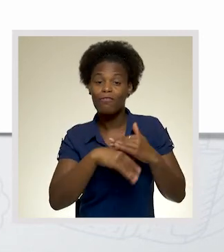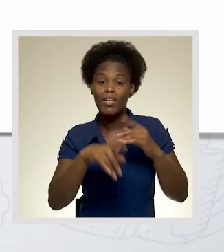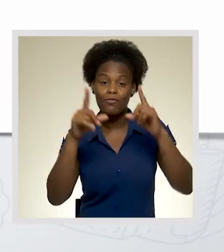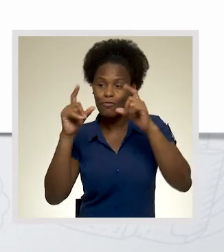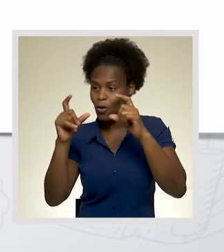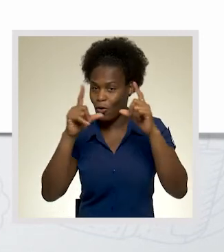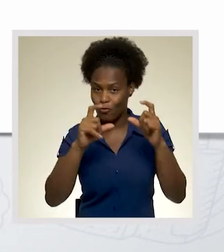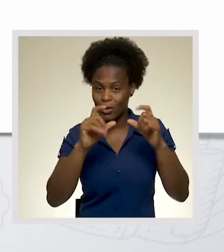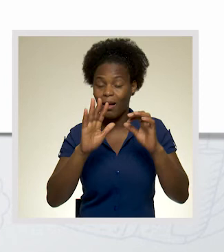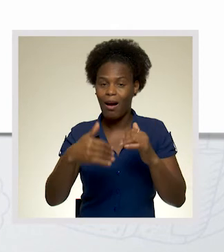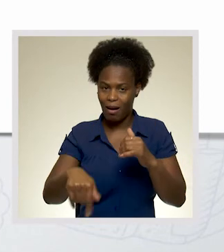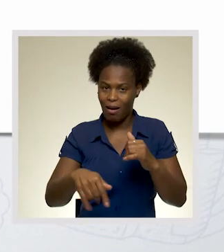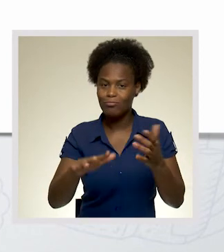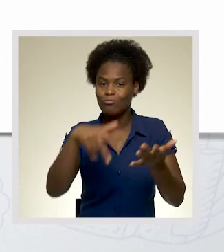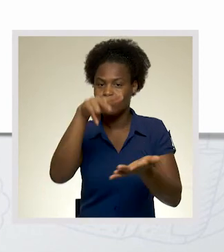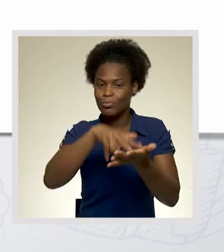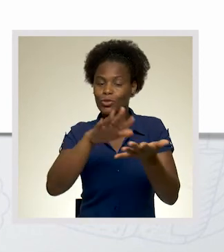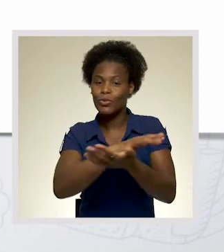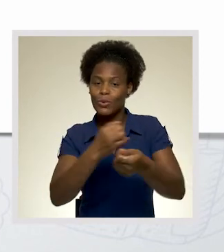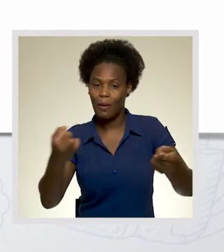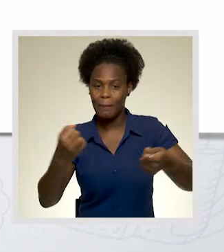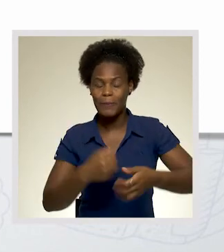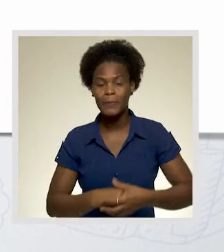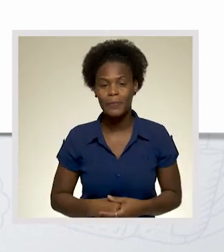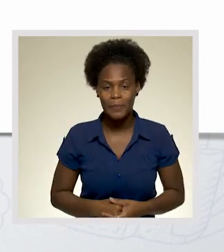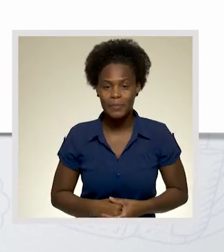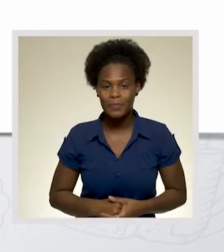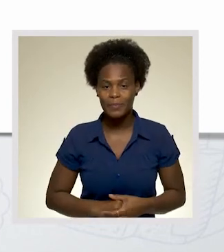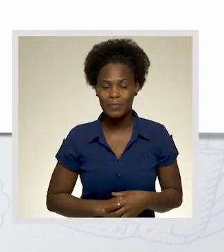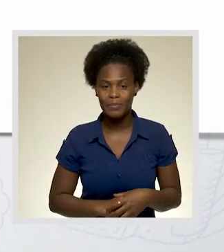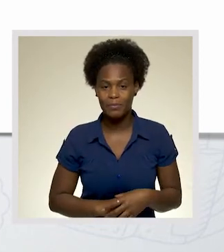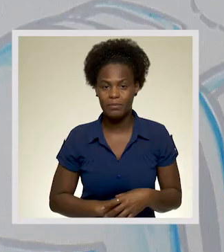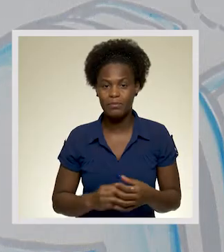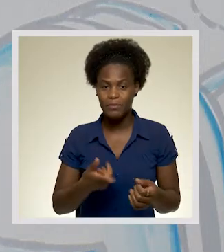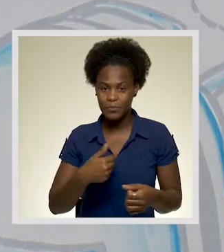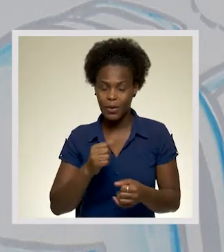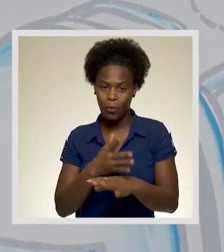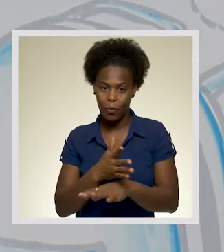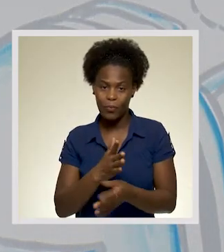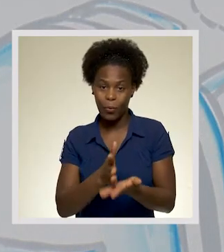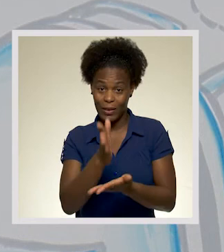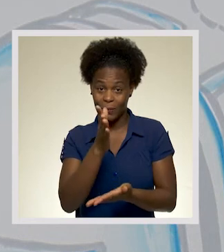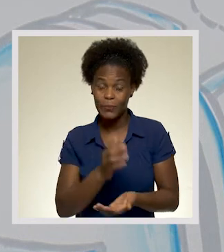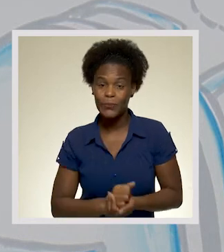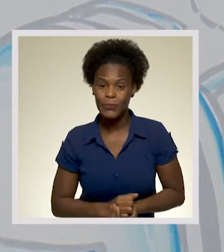fait les photos qui apparaissent dans le journal. On continue.